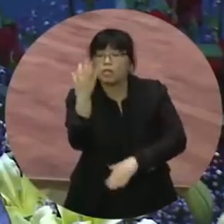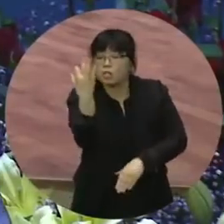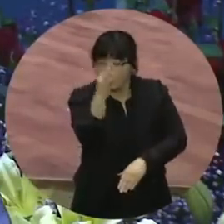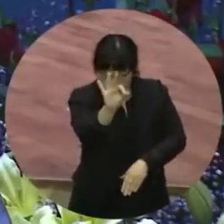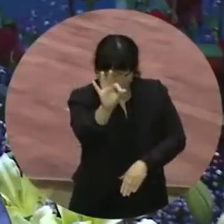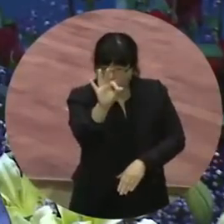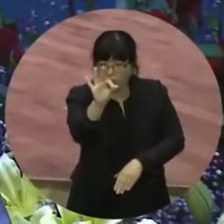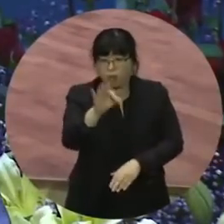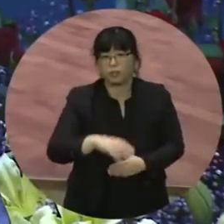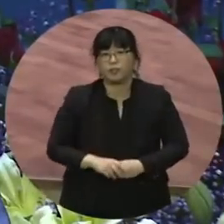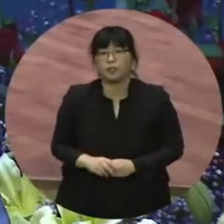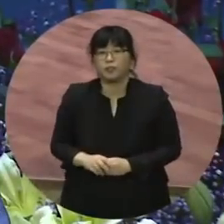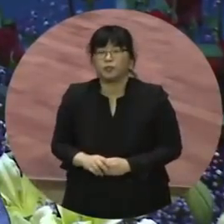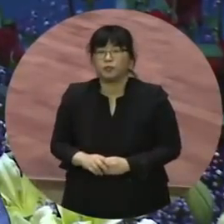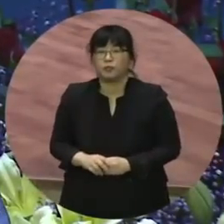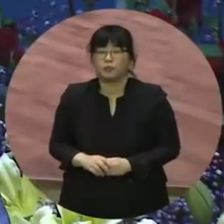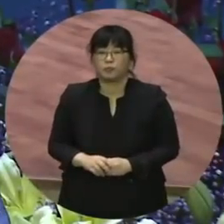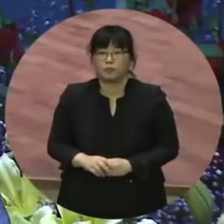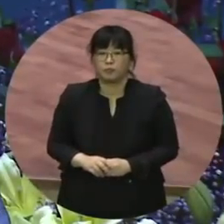형통케 하였더라.